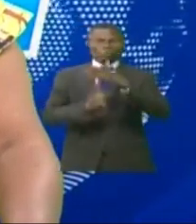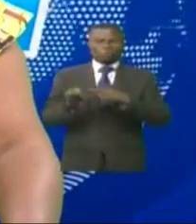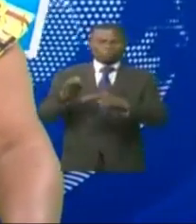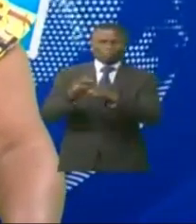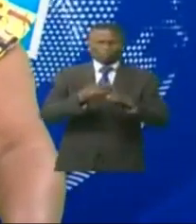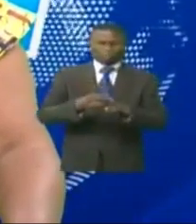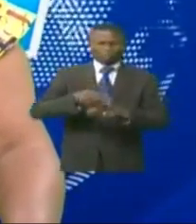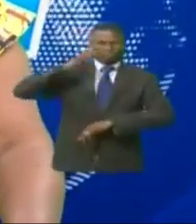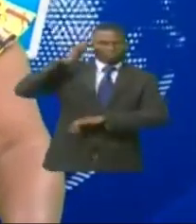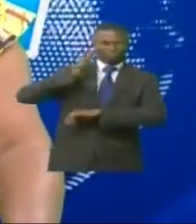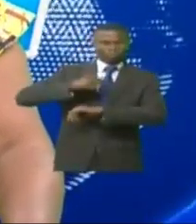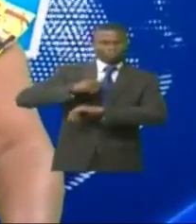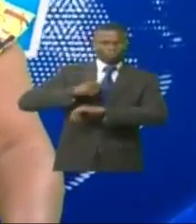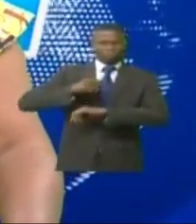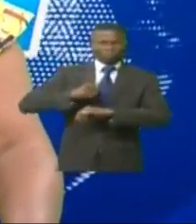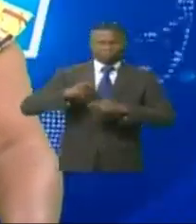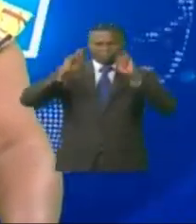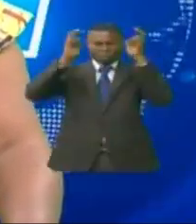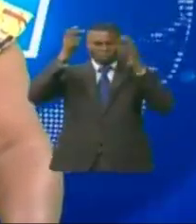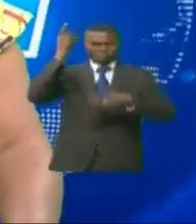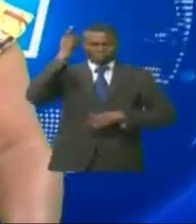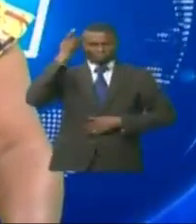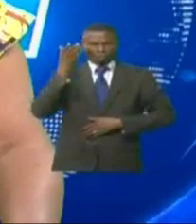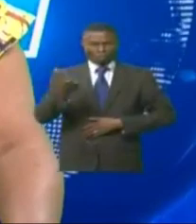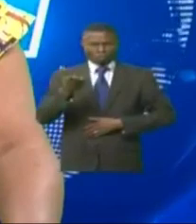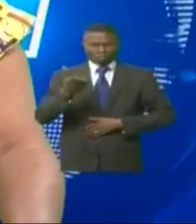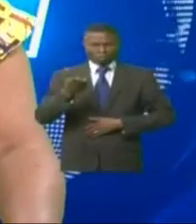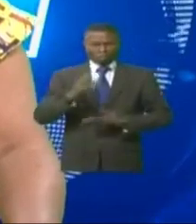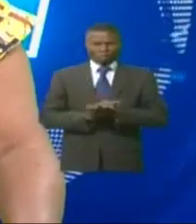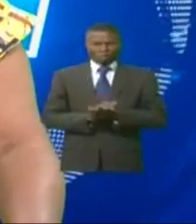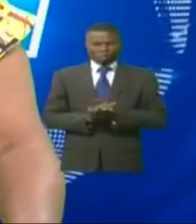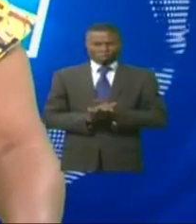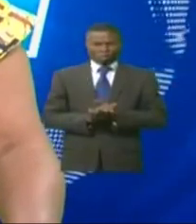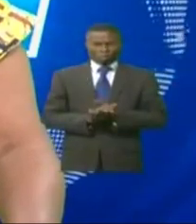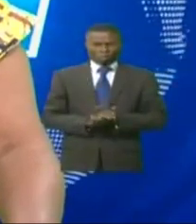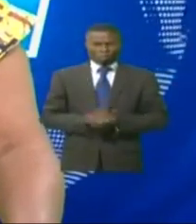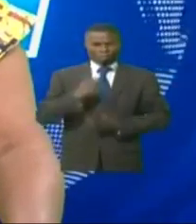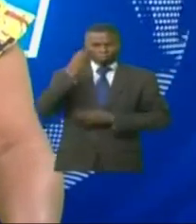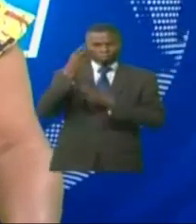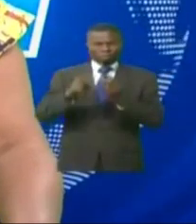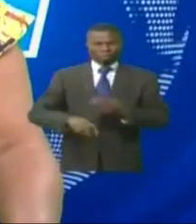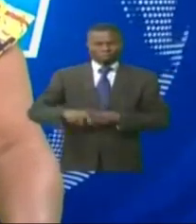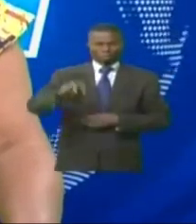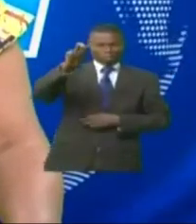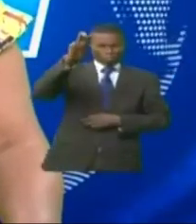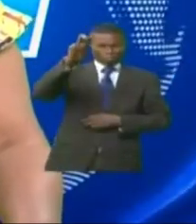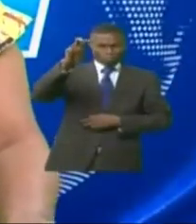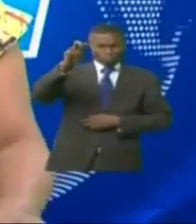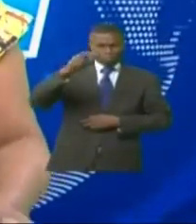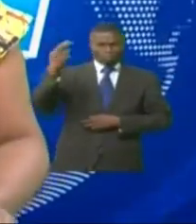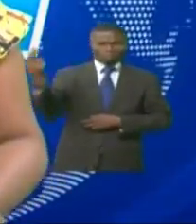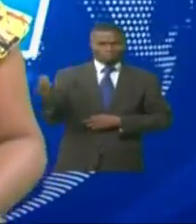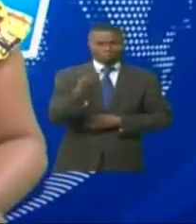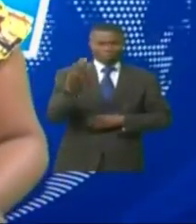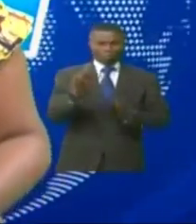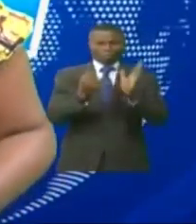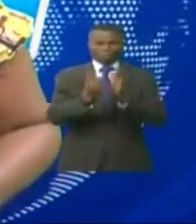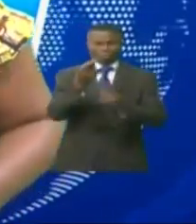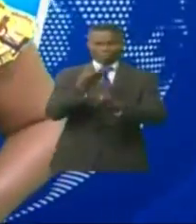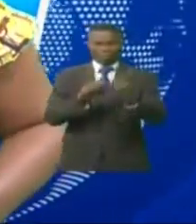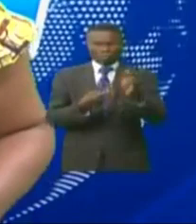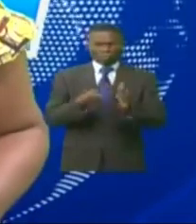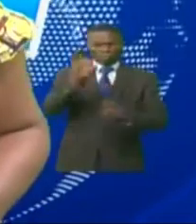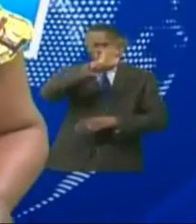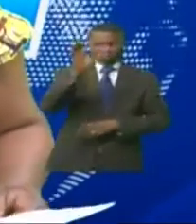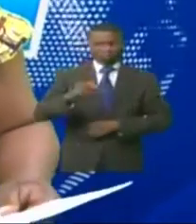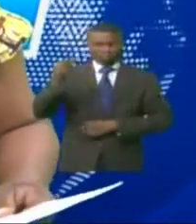Sécurité et Justice de la ville-province Kinshasa, a effectué une itinérance ce mardi 26 septembre dans la commune de